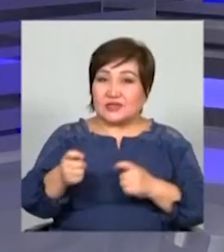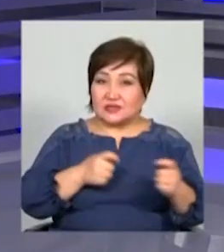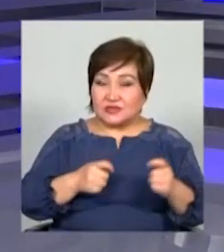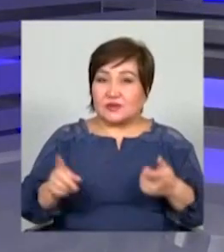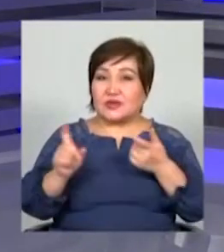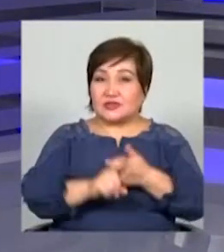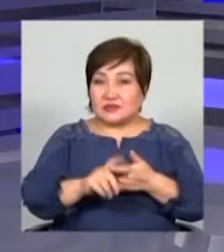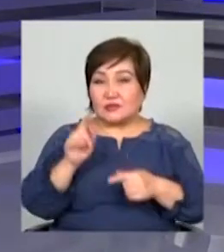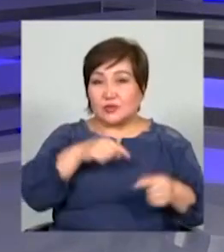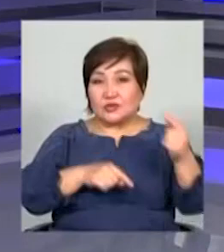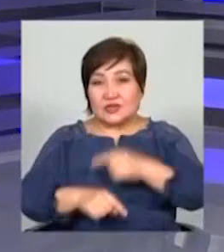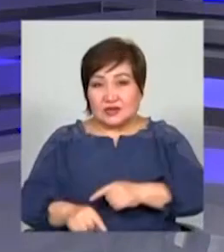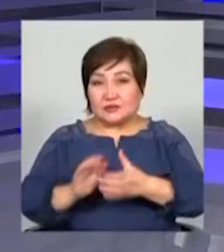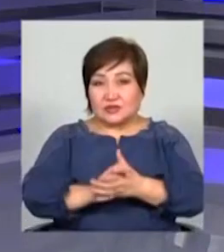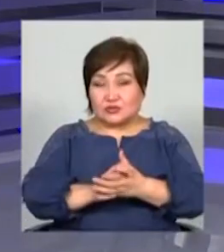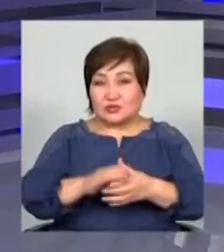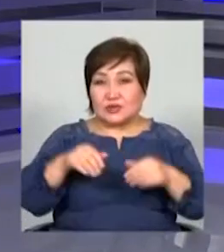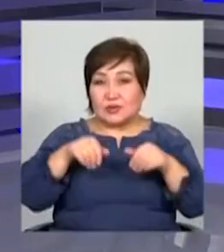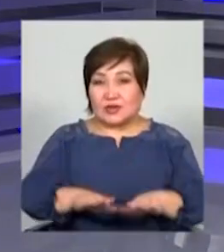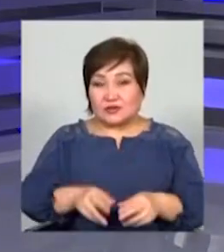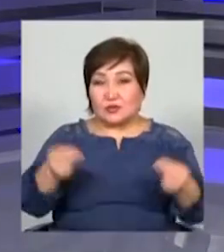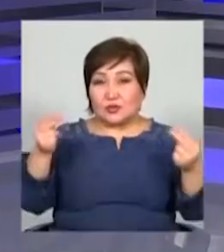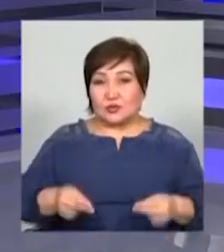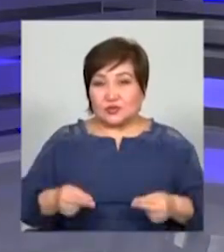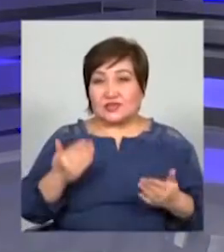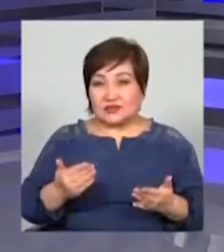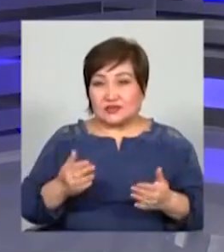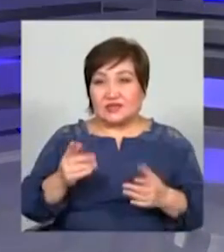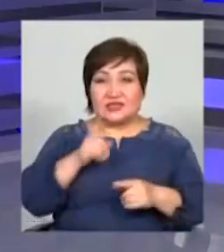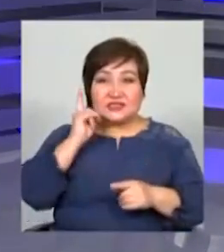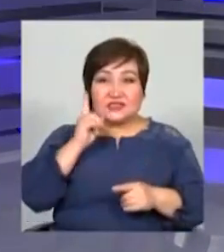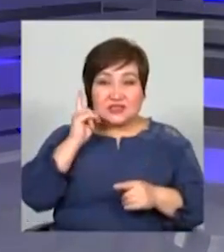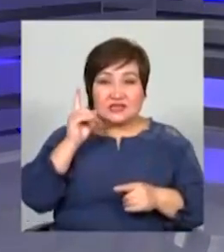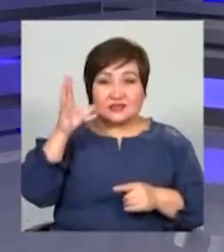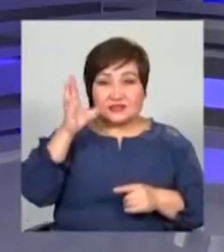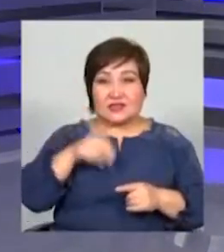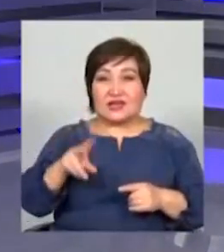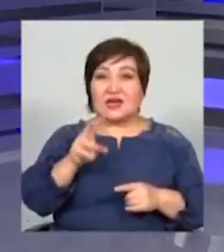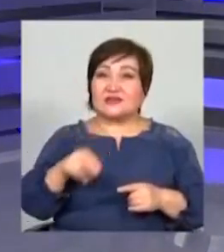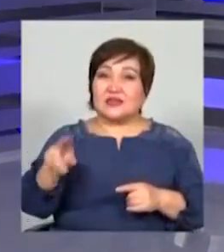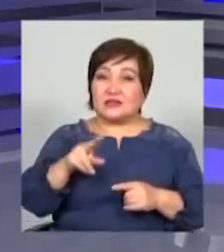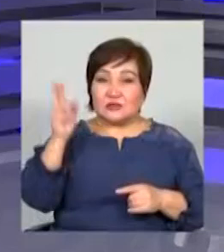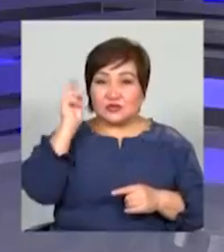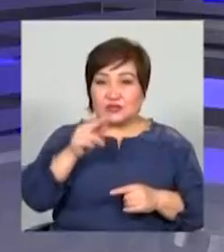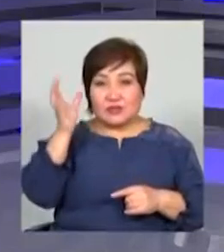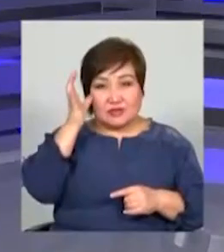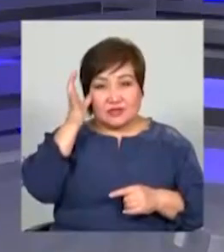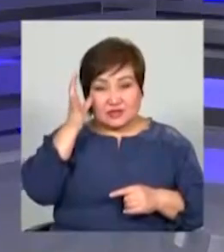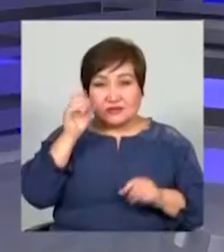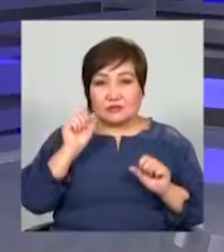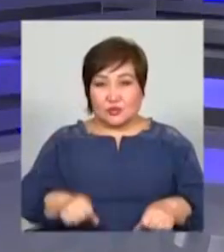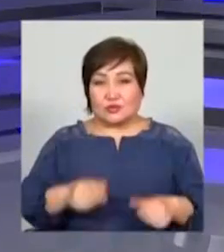ынтымақтастық жөніндегі меморандумға қол қой. Ендігіде жас кадеттер теориямен шектелмей, тәжірибе жүзінде білімдерін шыңдай алады.